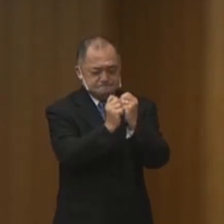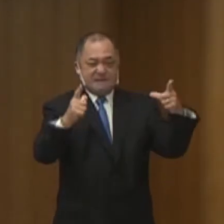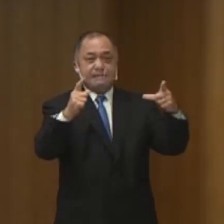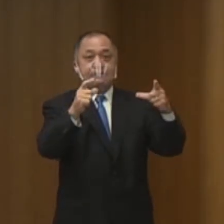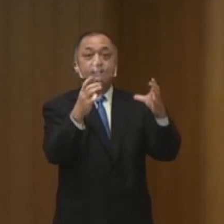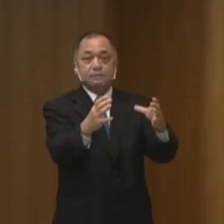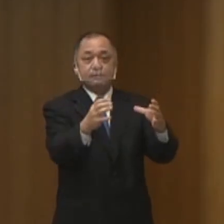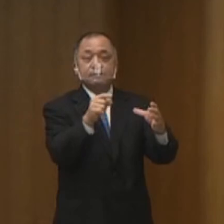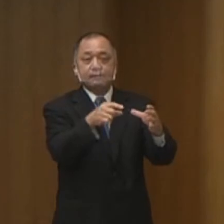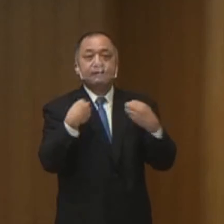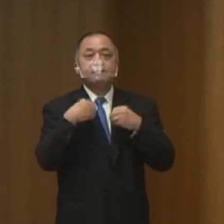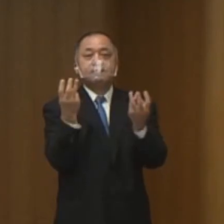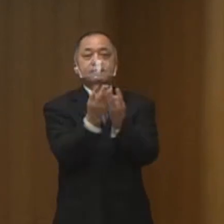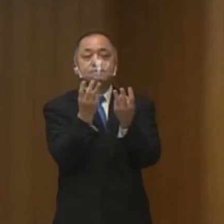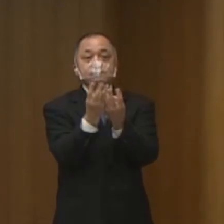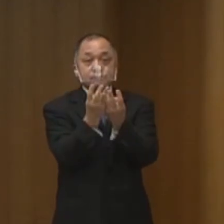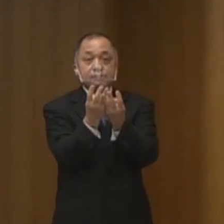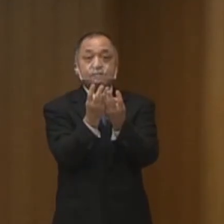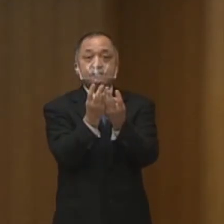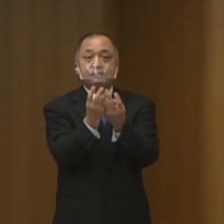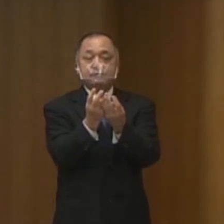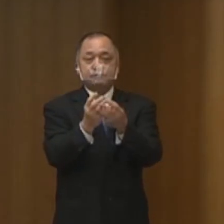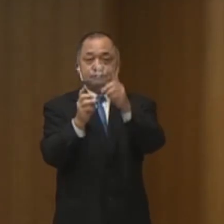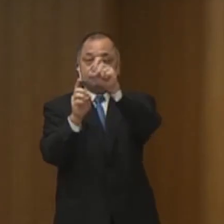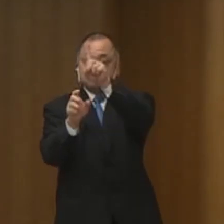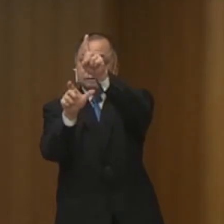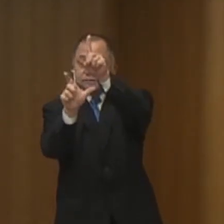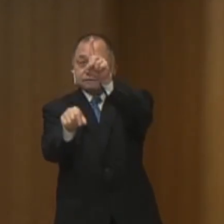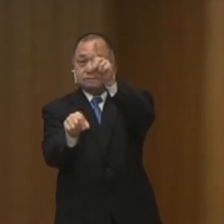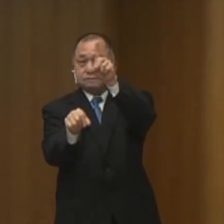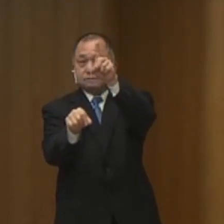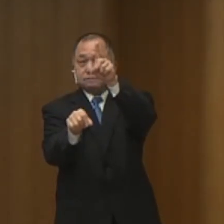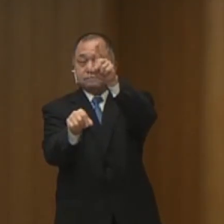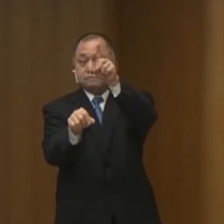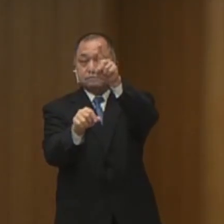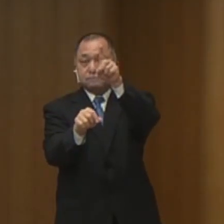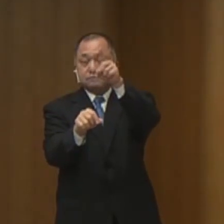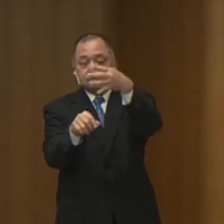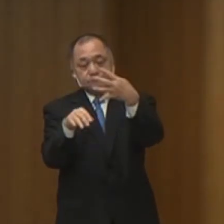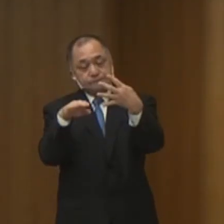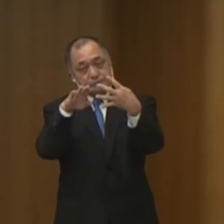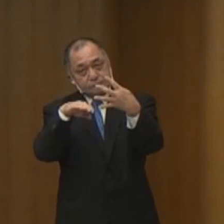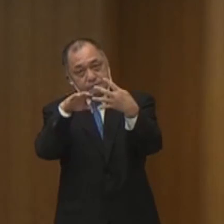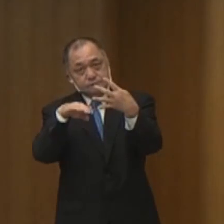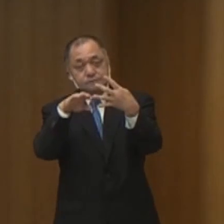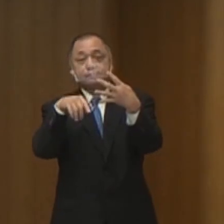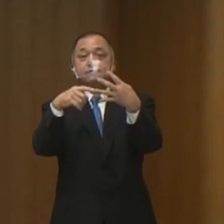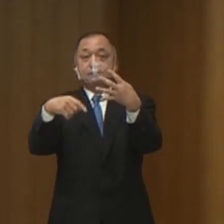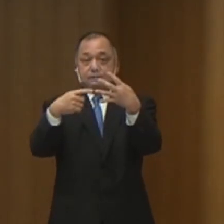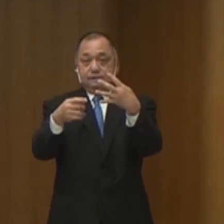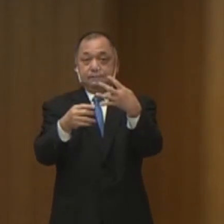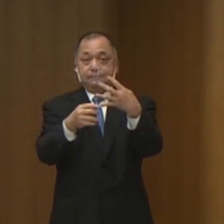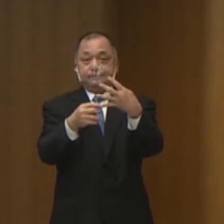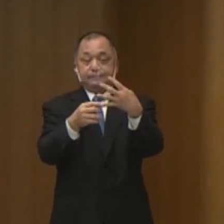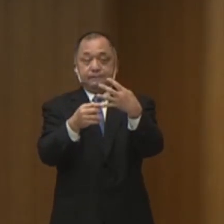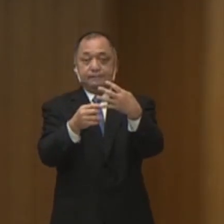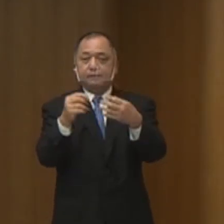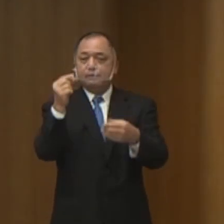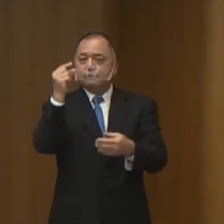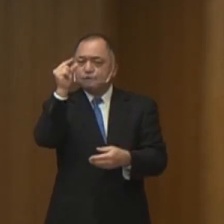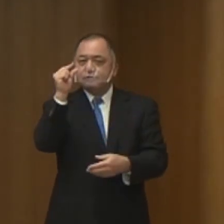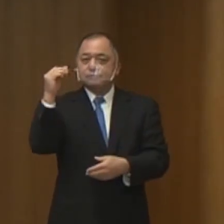急拡大してきた感染者数は11月下旬をピークに減少傾